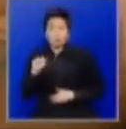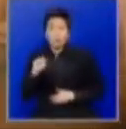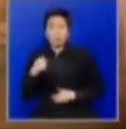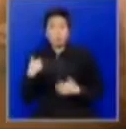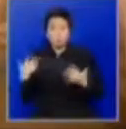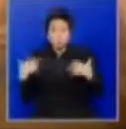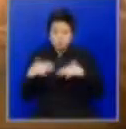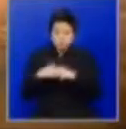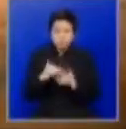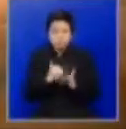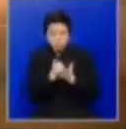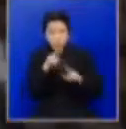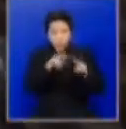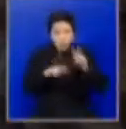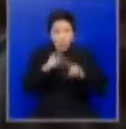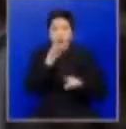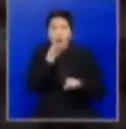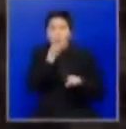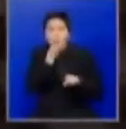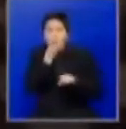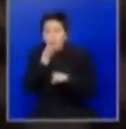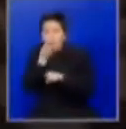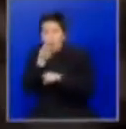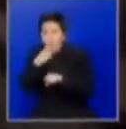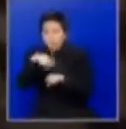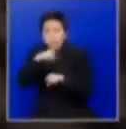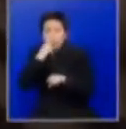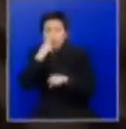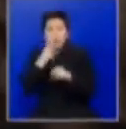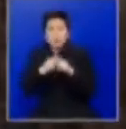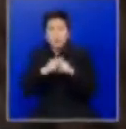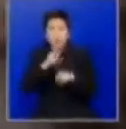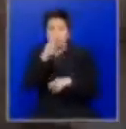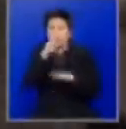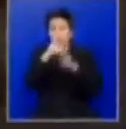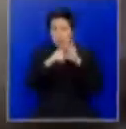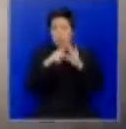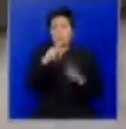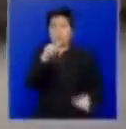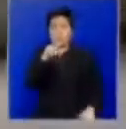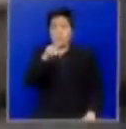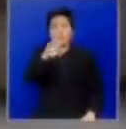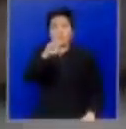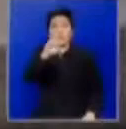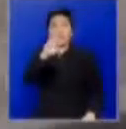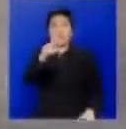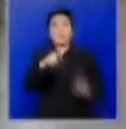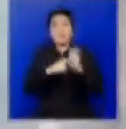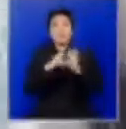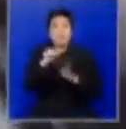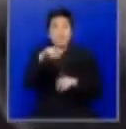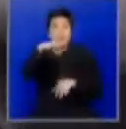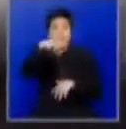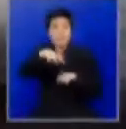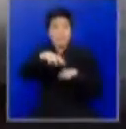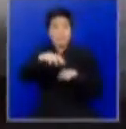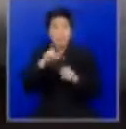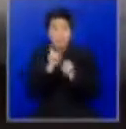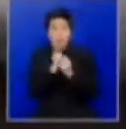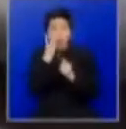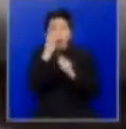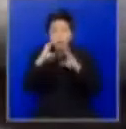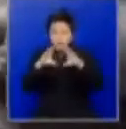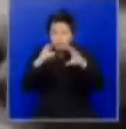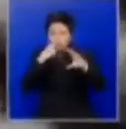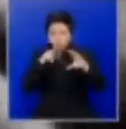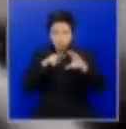ก็ไปตรวจสอบนะฮะข้าวที่วุฒิชัยทรานสปอร์ตนี่นะครับคณะทำงานได้ตรวจกระสอ